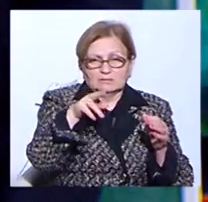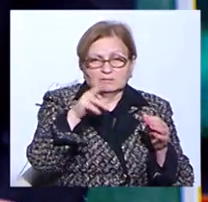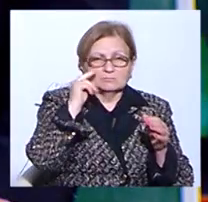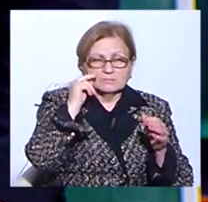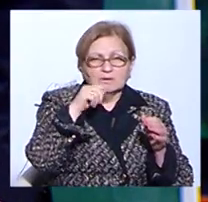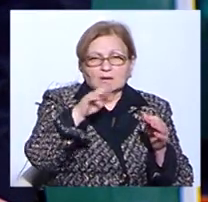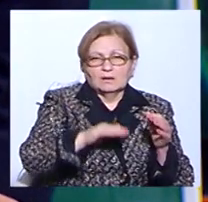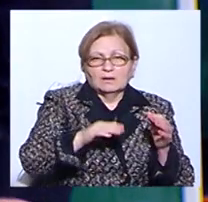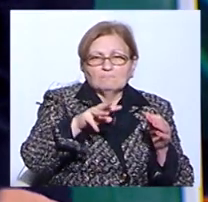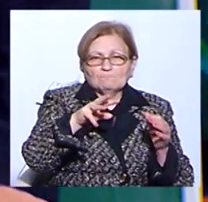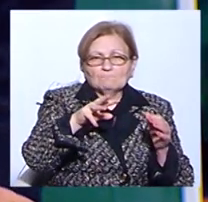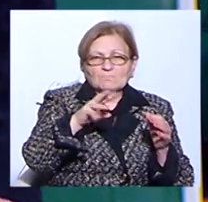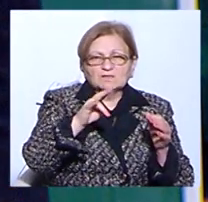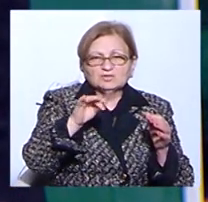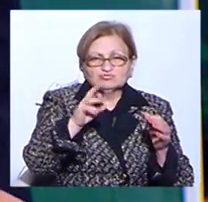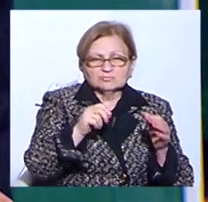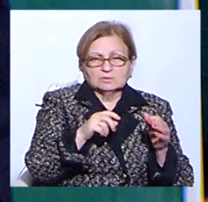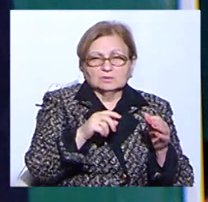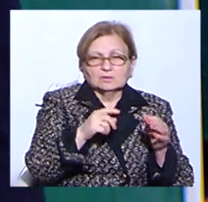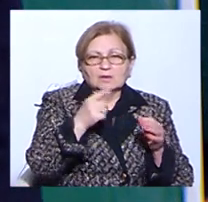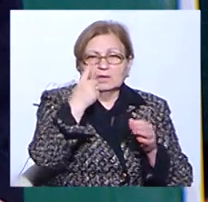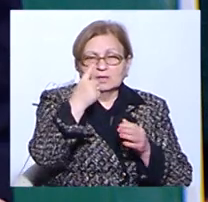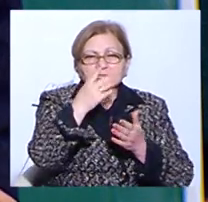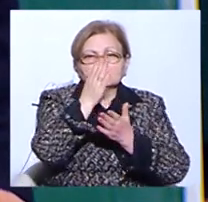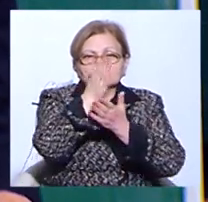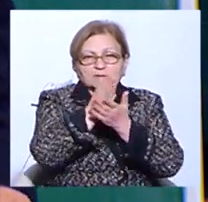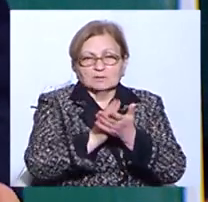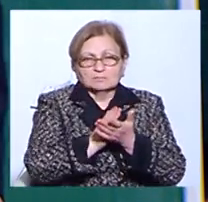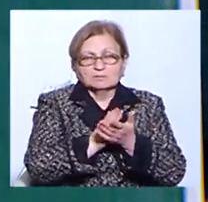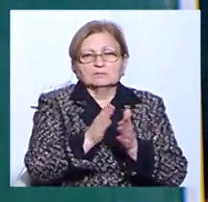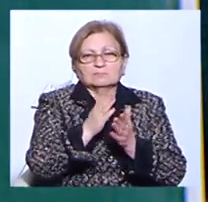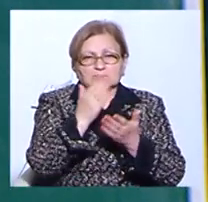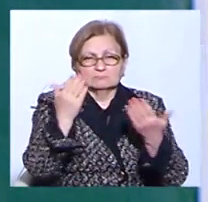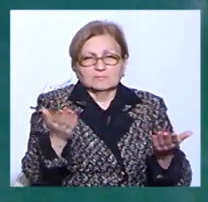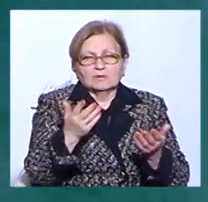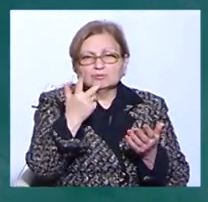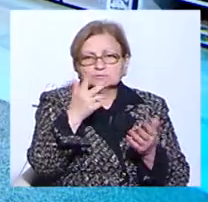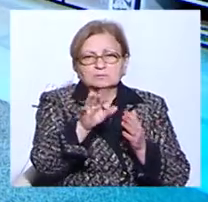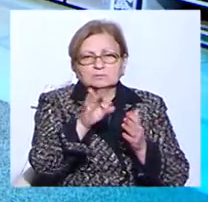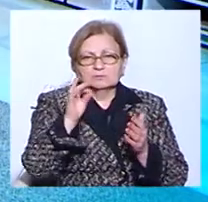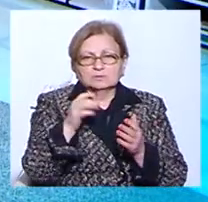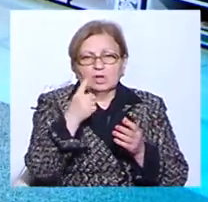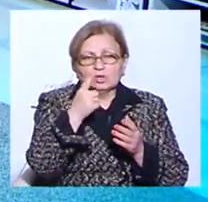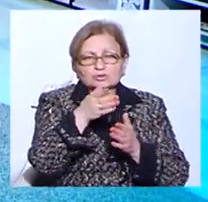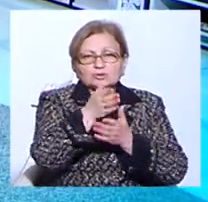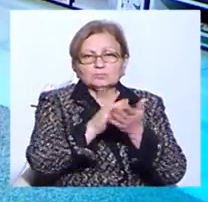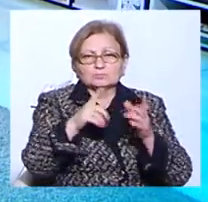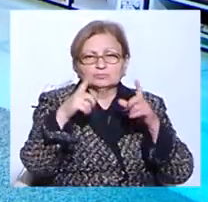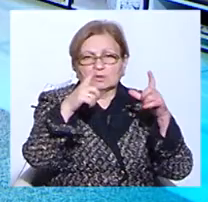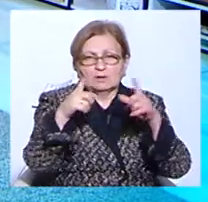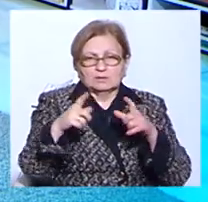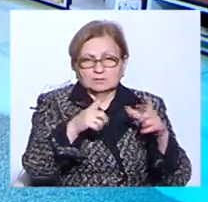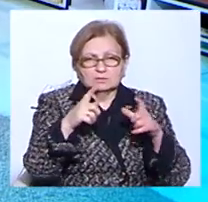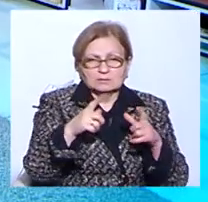მიჩვენებს ნიშნავს. მას ერთი თელი დამიყვია ორ ტოლ ნაწილად და ამიღია 3. და კაცი იტყვის, კაცო ერთი თელი. აი ეს